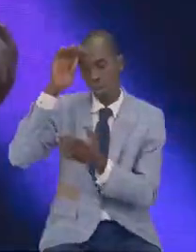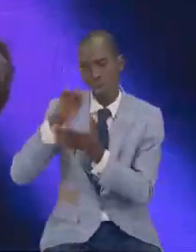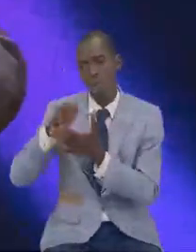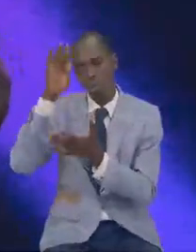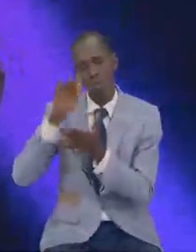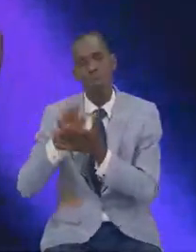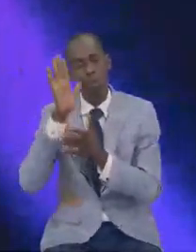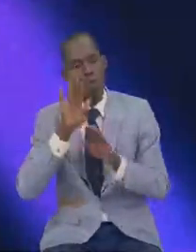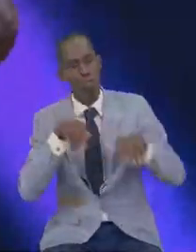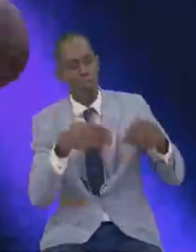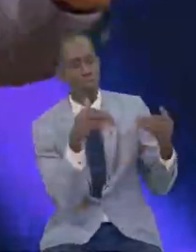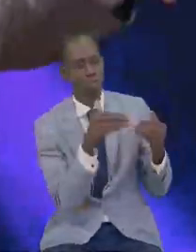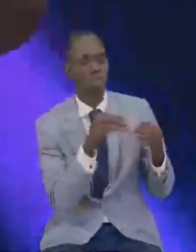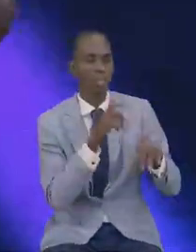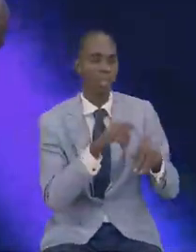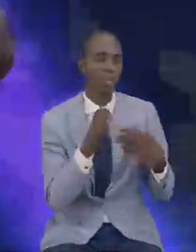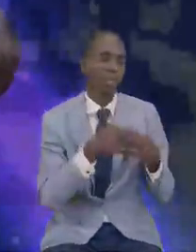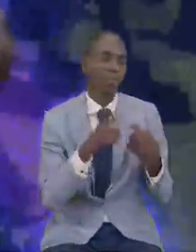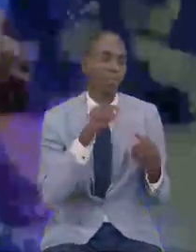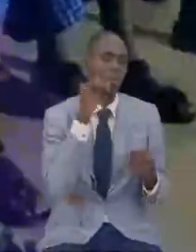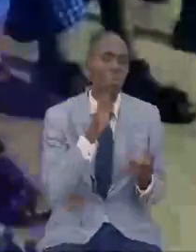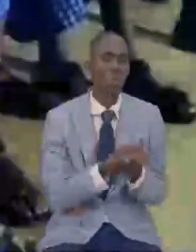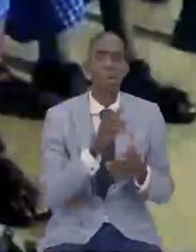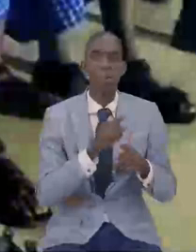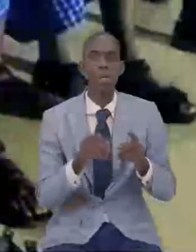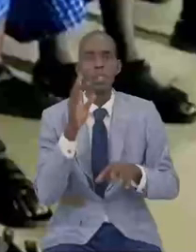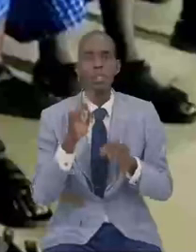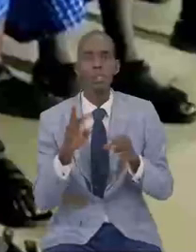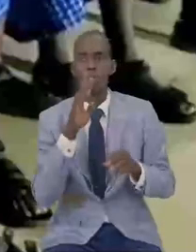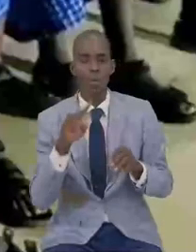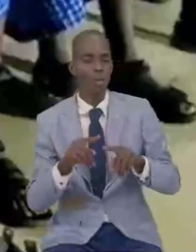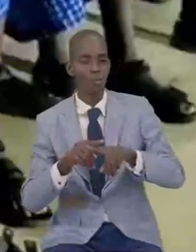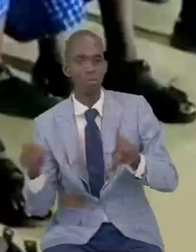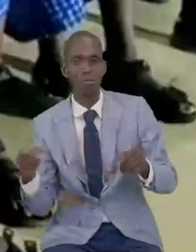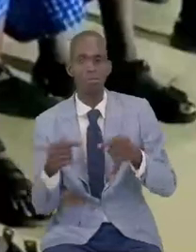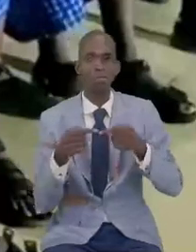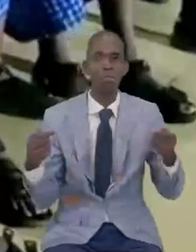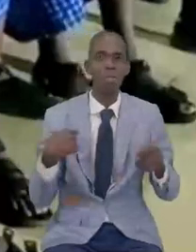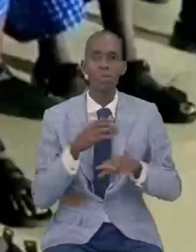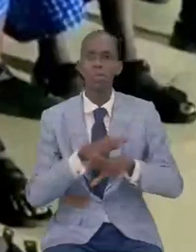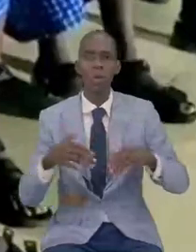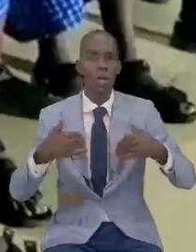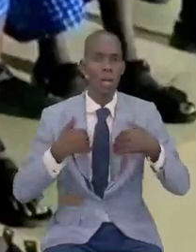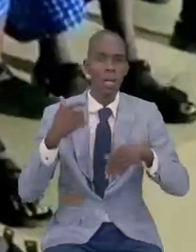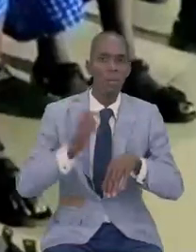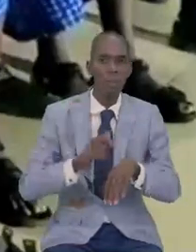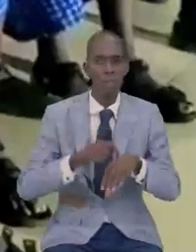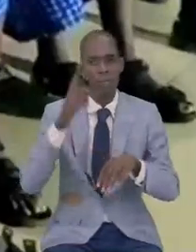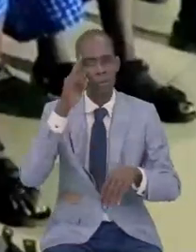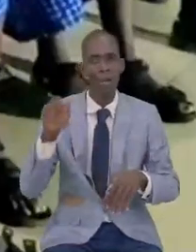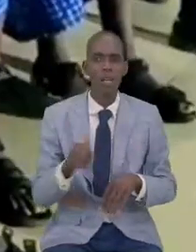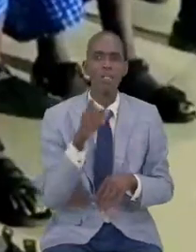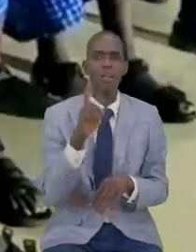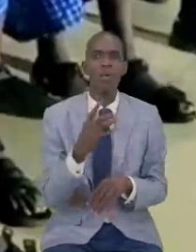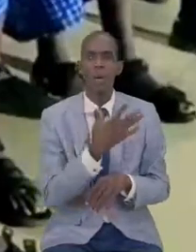Si tu as des loisirs, tu fais ici, tu vas là, tu n'as pas le temps pour personne. Il